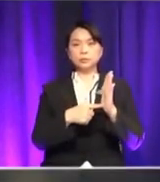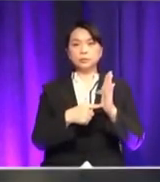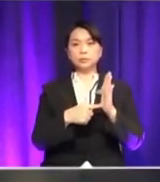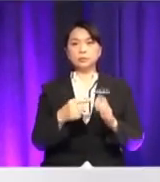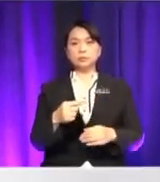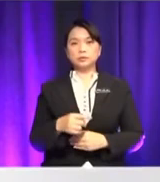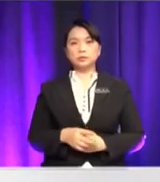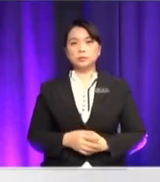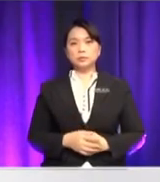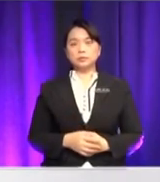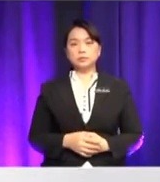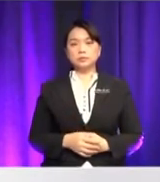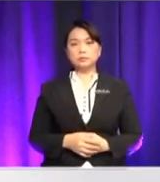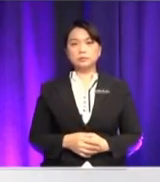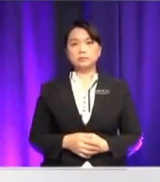kamu